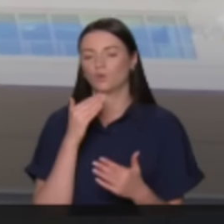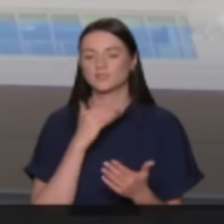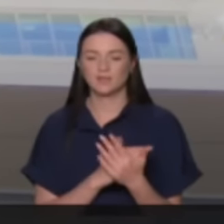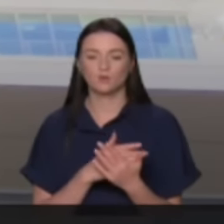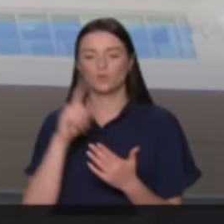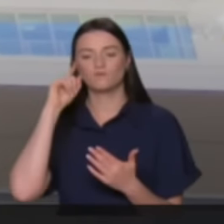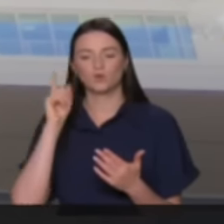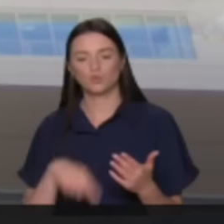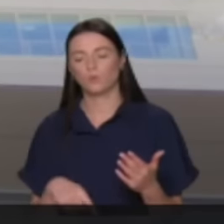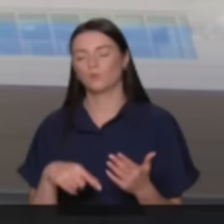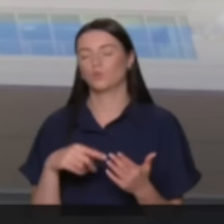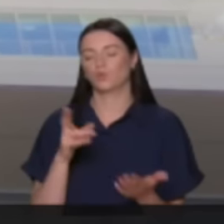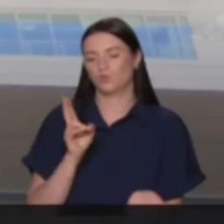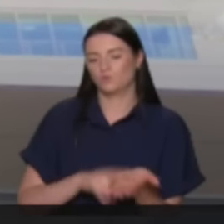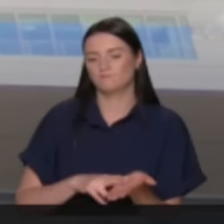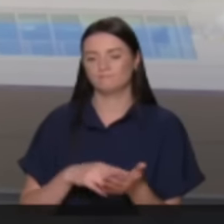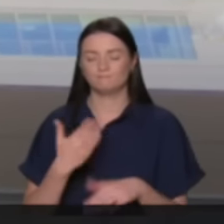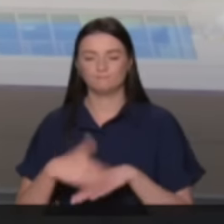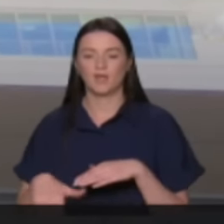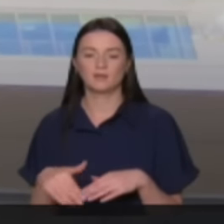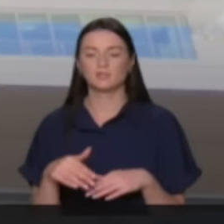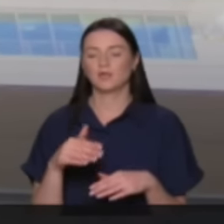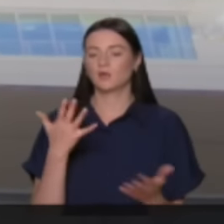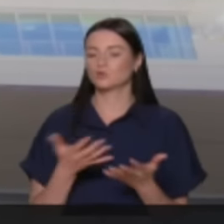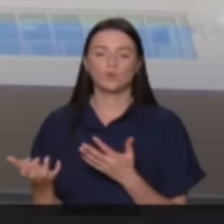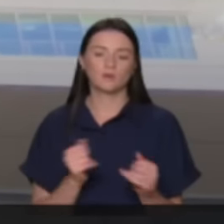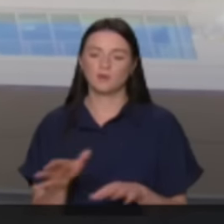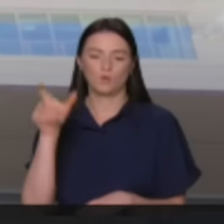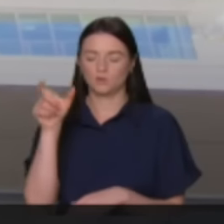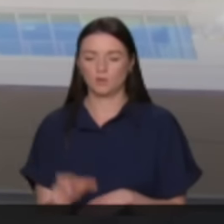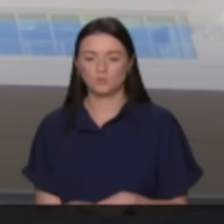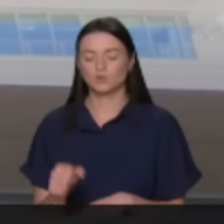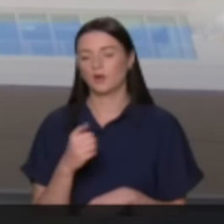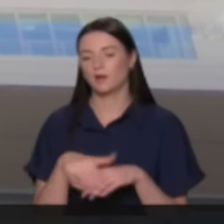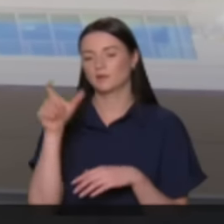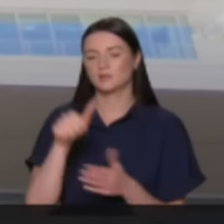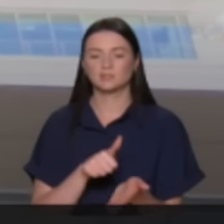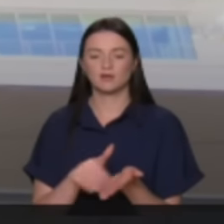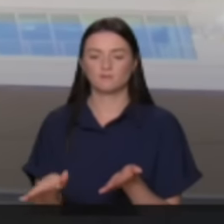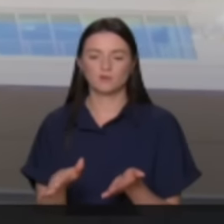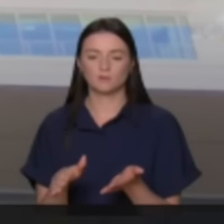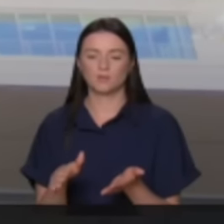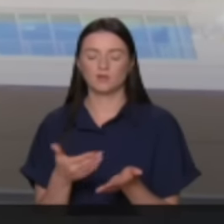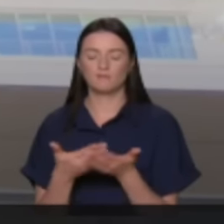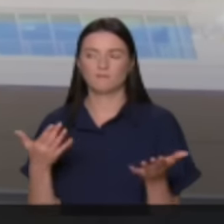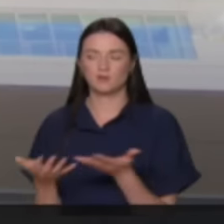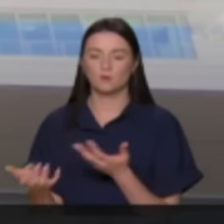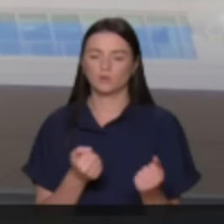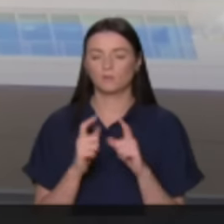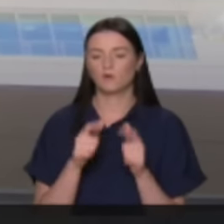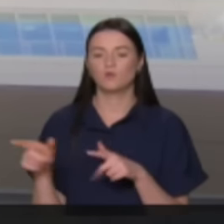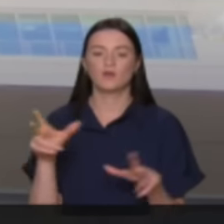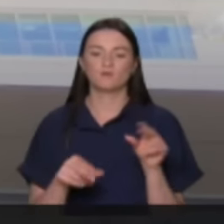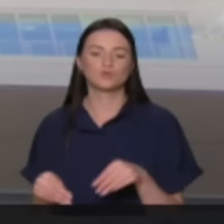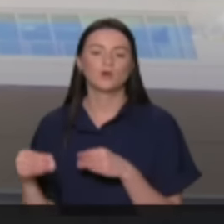місця реєстрації. Якщо вона не отримується адресатом, а адресат відмовляється від вручення повістки, то все одно вона вважається